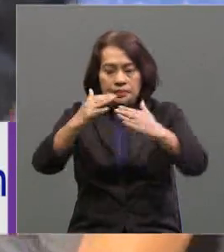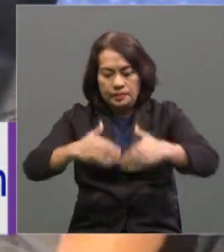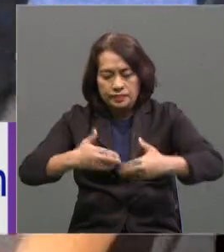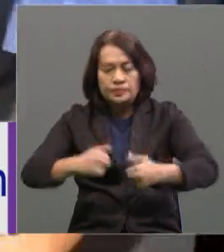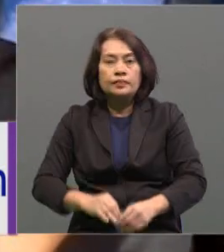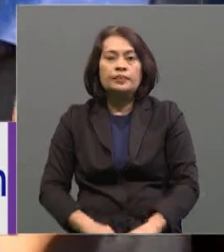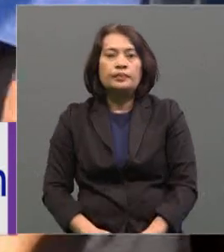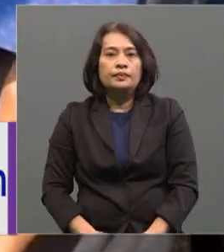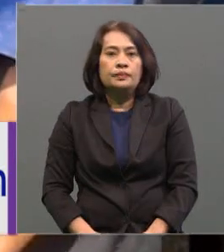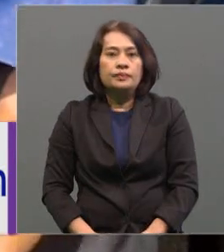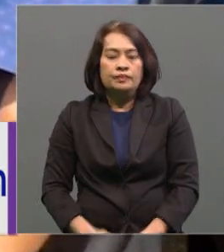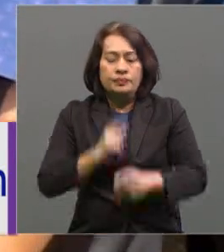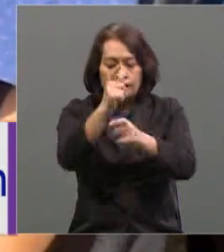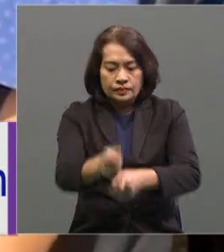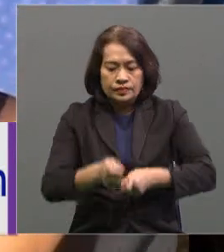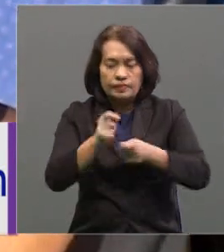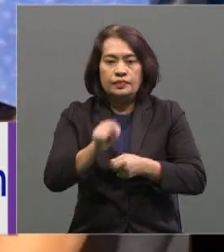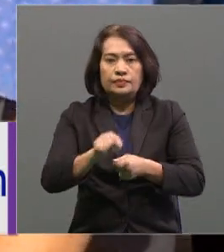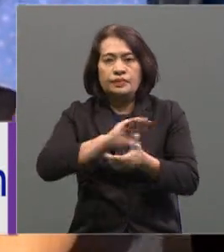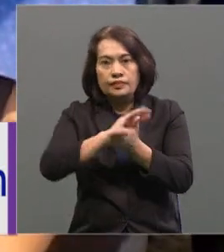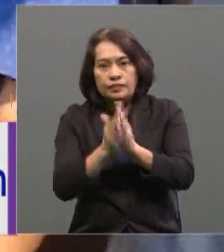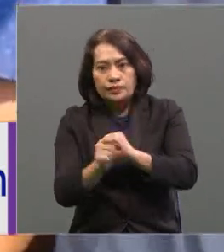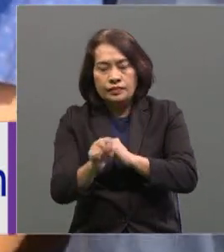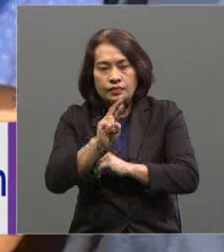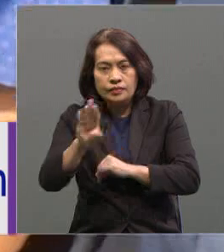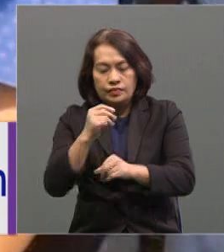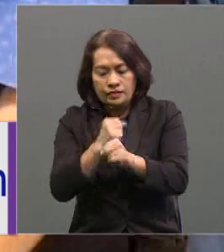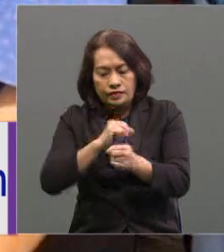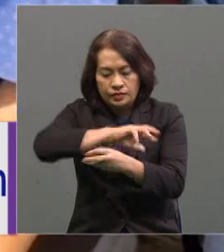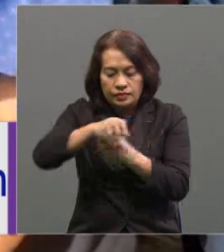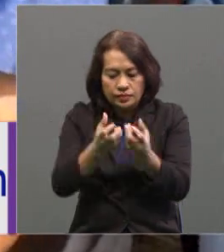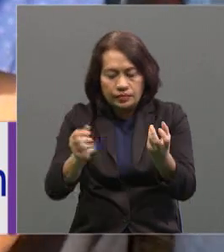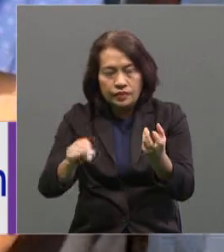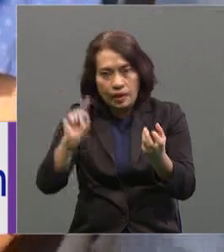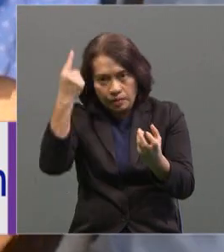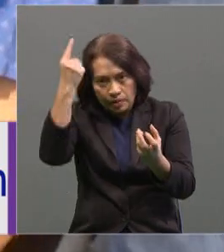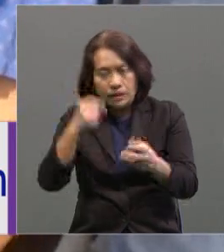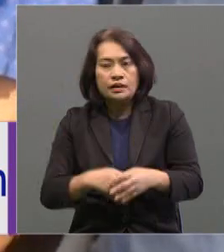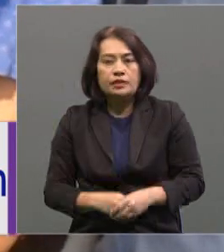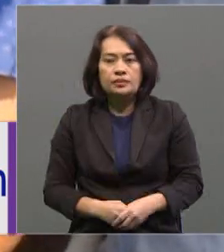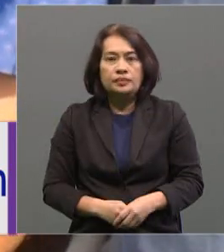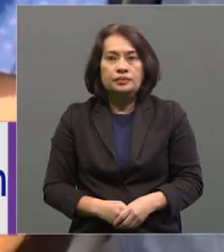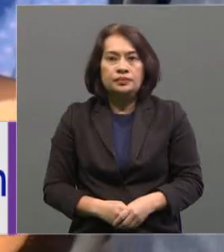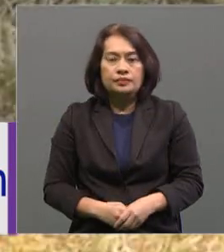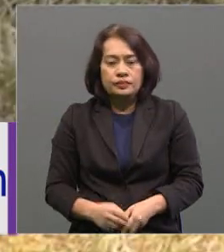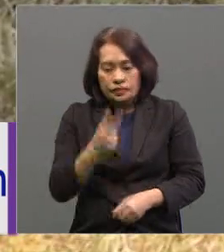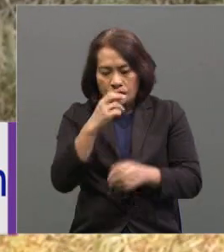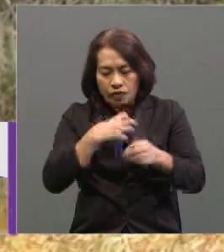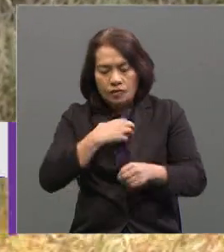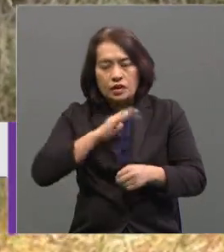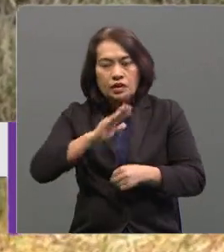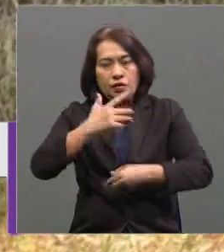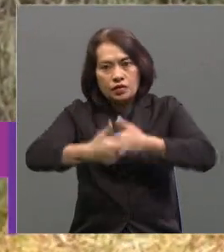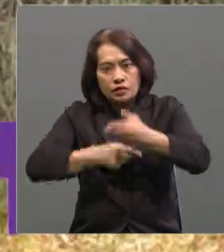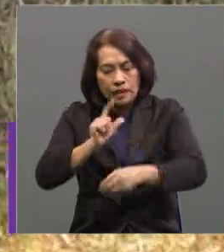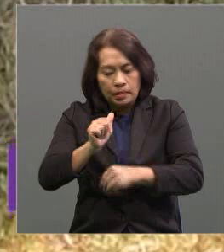เกษตรกรควรปรับปรุงและเอ่อปรับปรุงดูแลระบบการผลิตรูปแบบใหม่ต้องดูเรื่องของความต้องการของตลาดเป็นหลัก